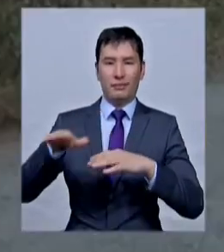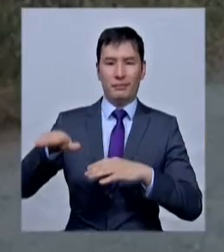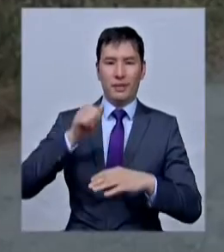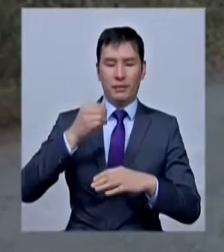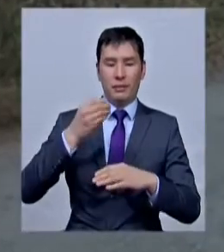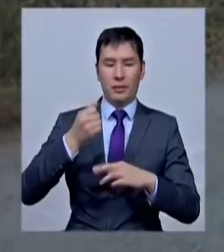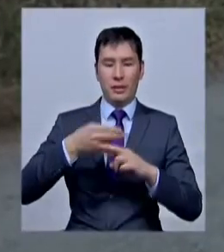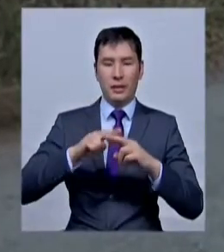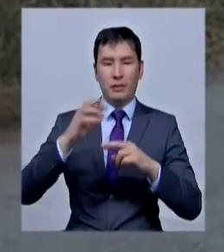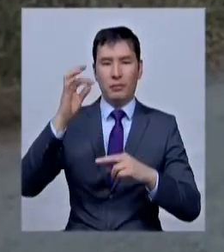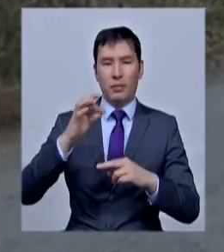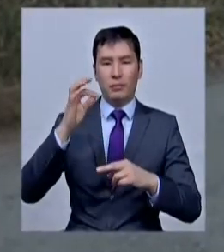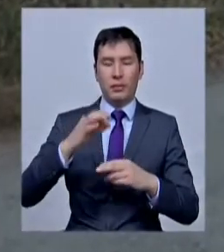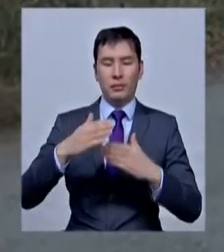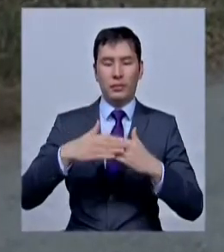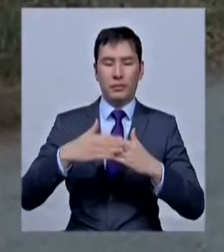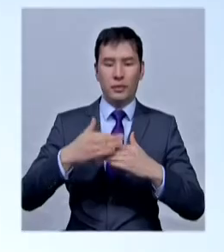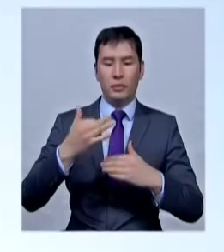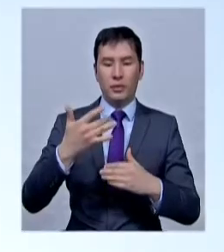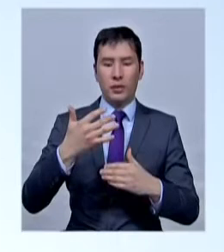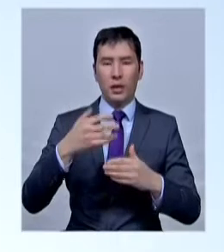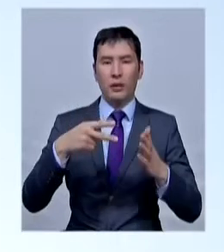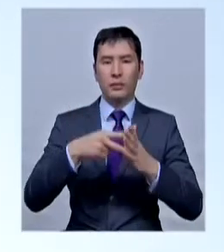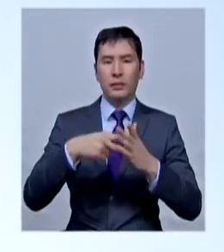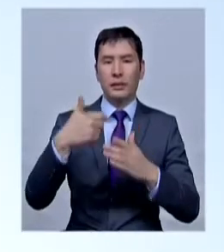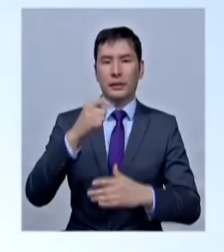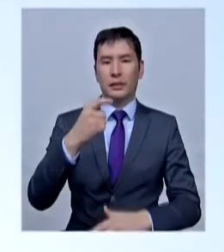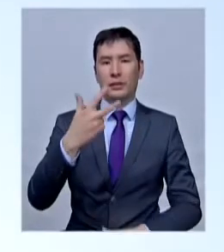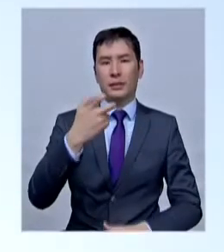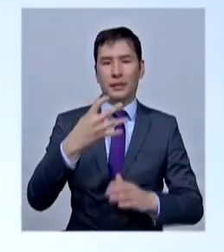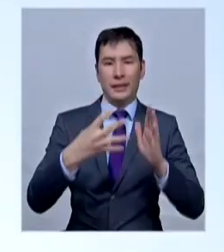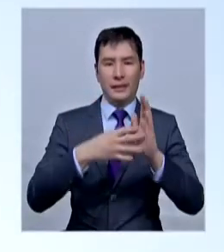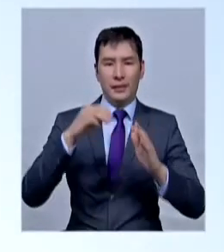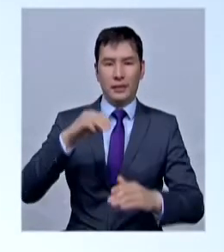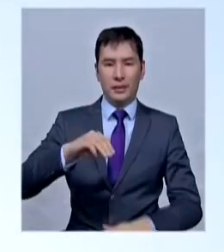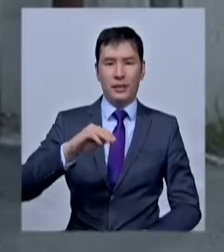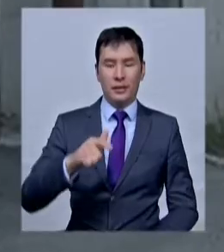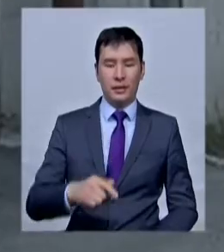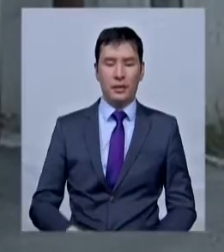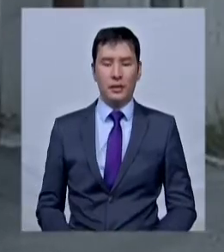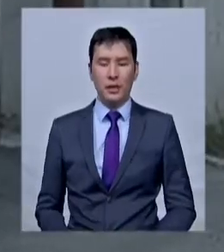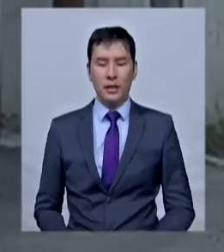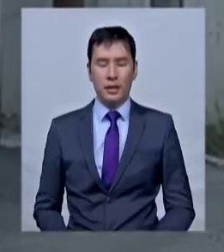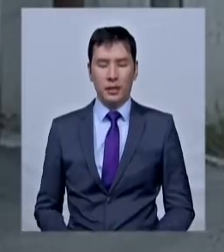үшін берілетін қарыз сомасы 309 мың теңгеден аспайды. Сымбат Ноғай, Арсен Сандыбаев, Алматы телеарнасы.